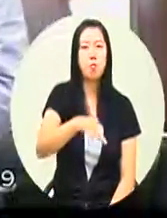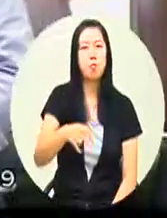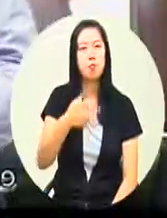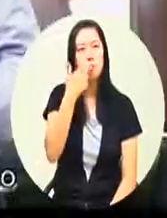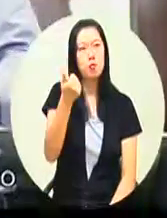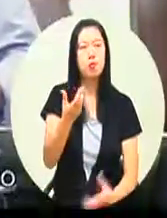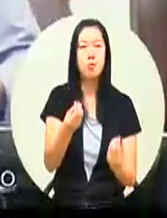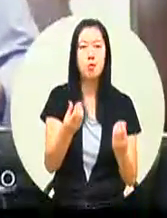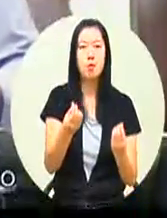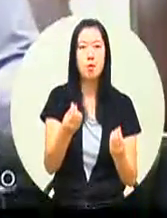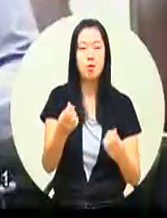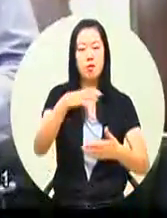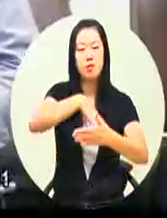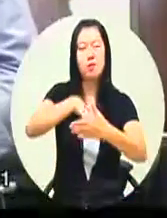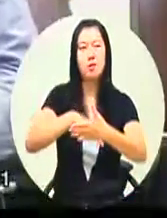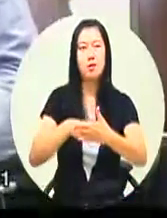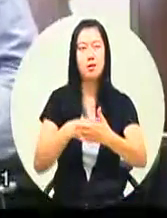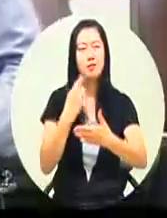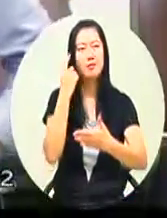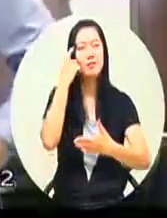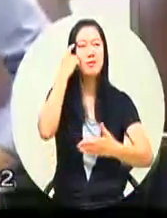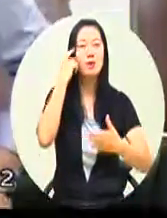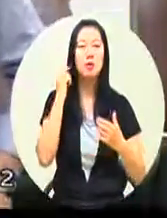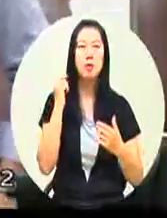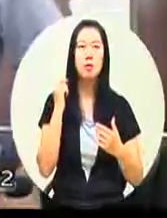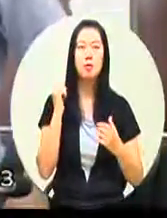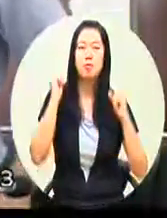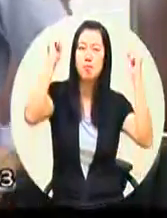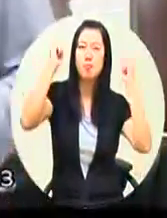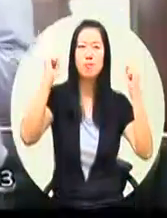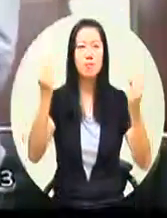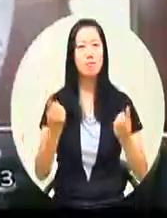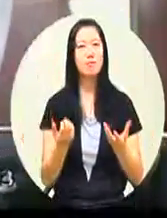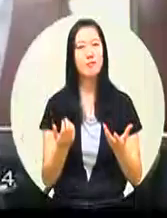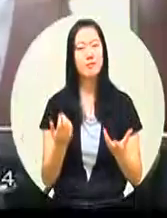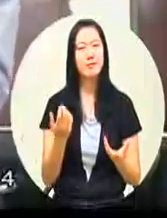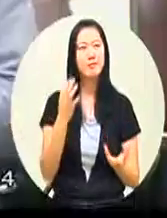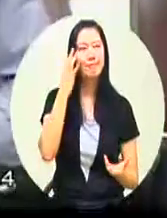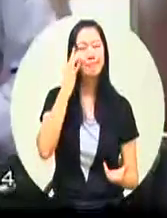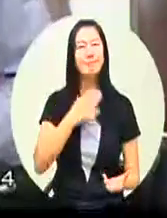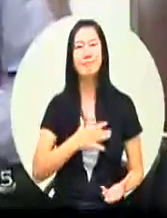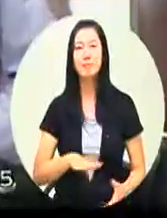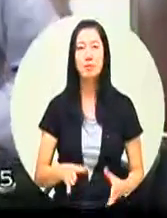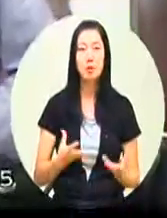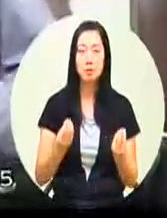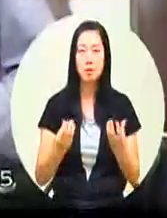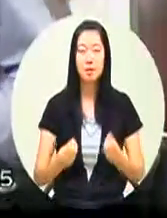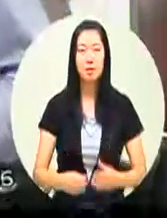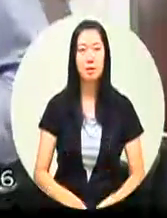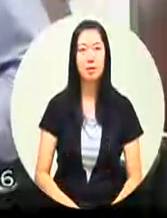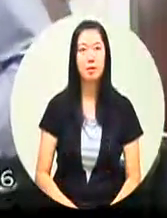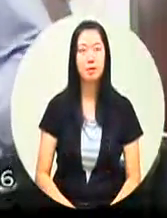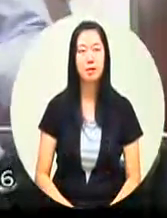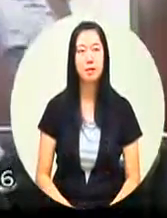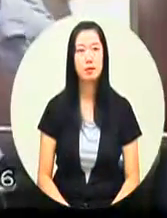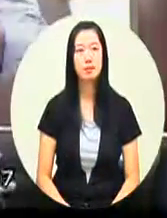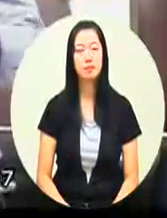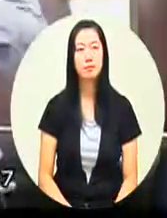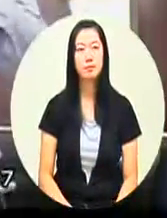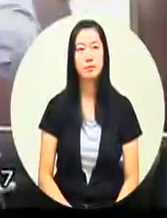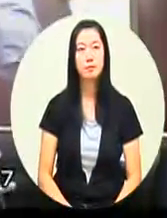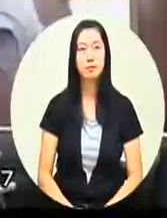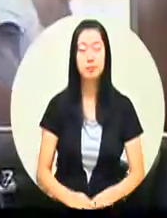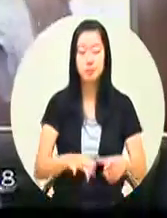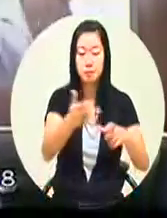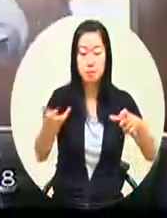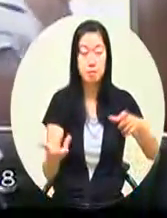在里面也没有什么那种，干嘛讲起起来自洪池嘛？就是因为自洪池一运动，啊，心里怪怪。哎，自洪池是